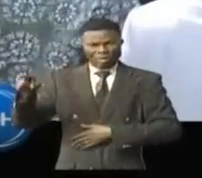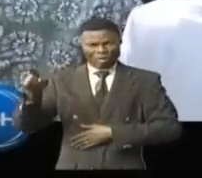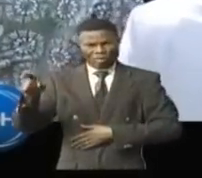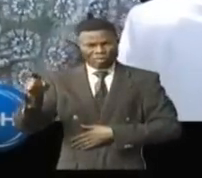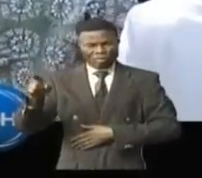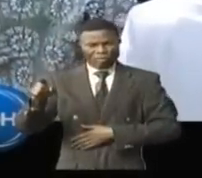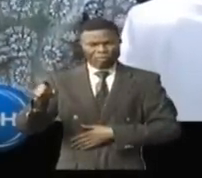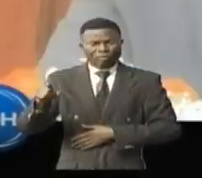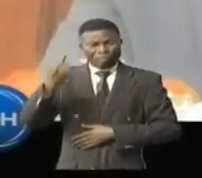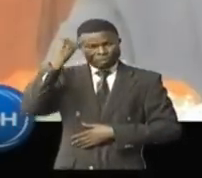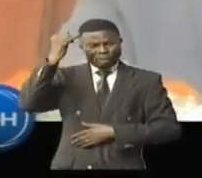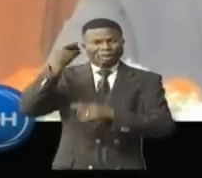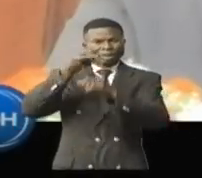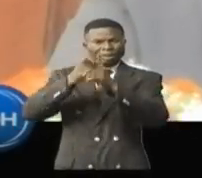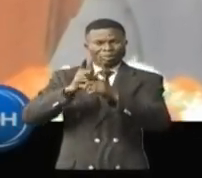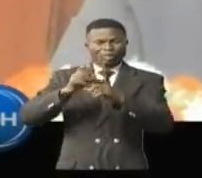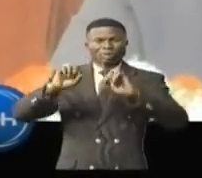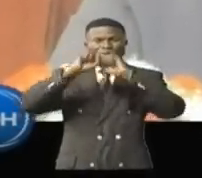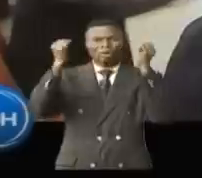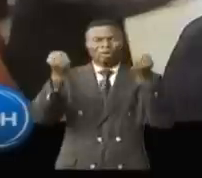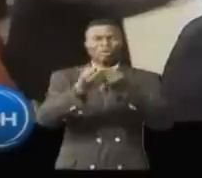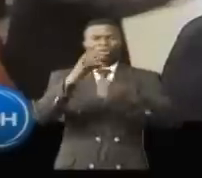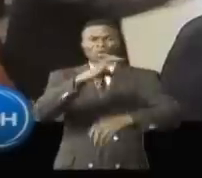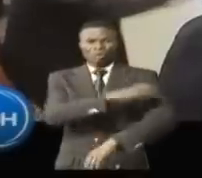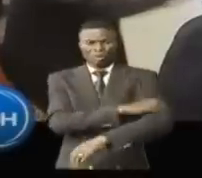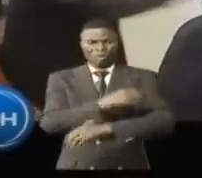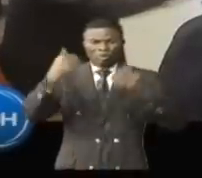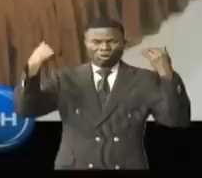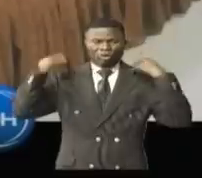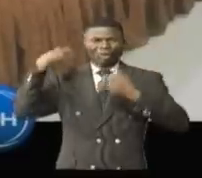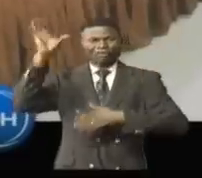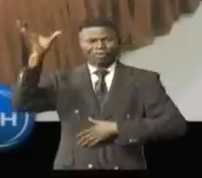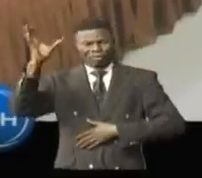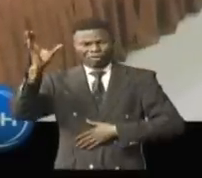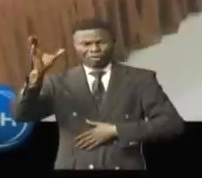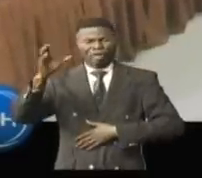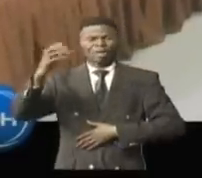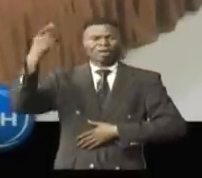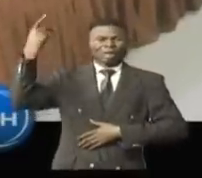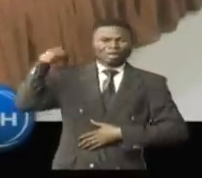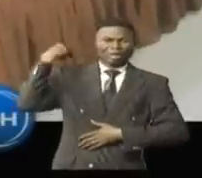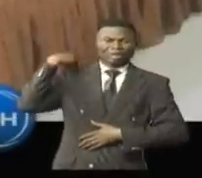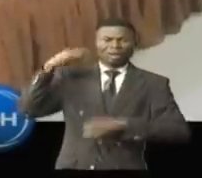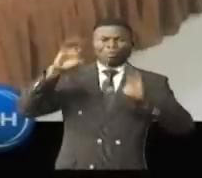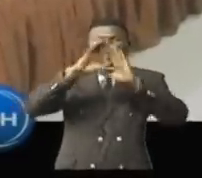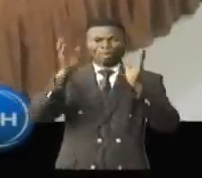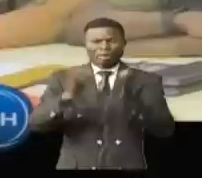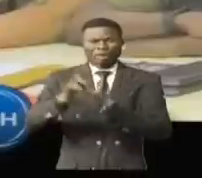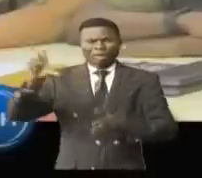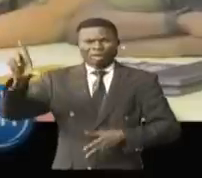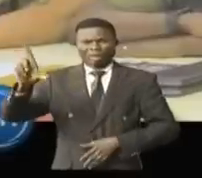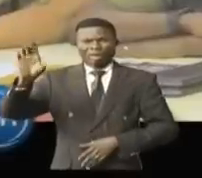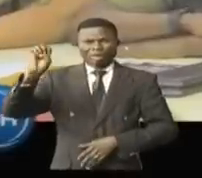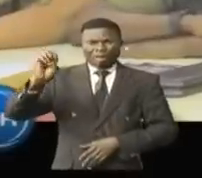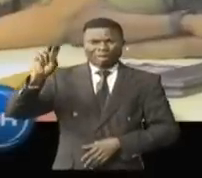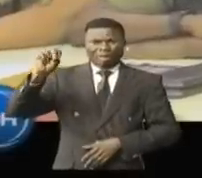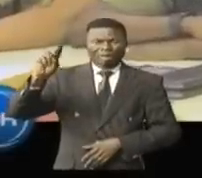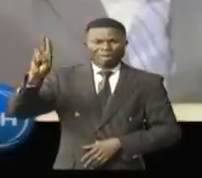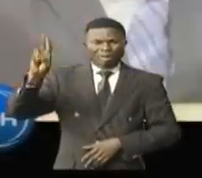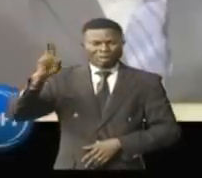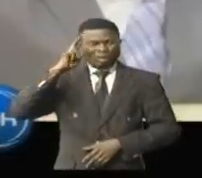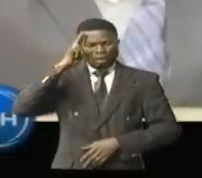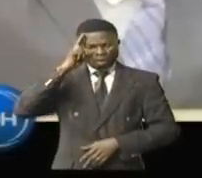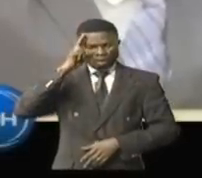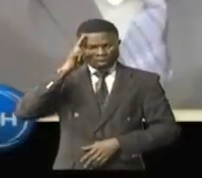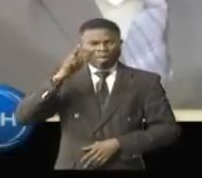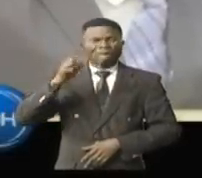sur initiative de la société civile. Chef coutumier, notable des communautés Lendou et Ema, réfléchissent depuis